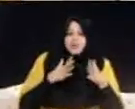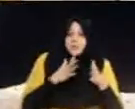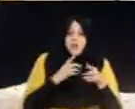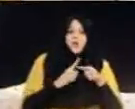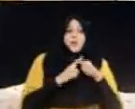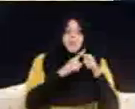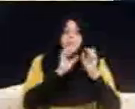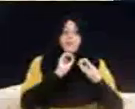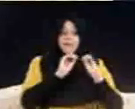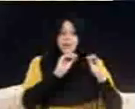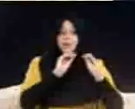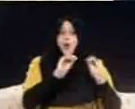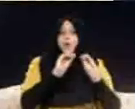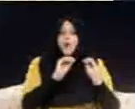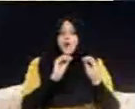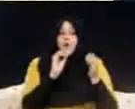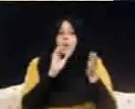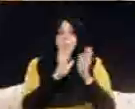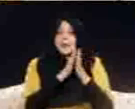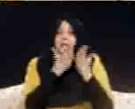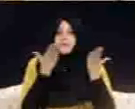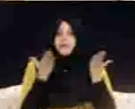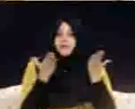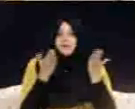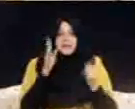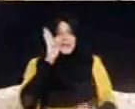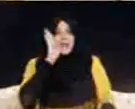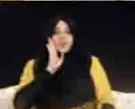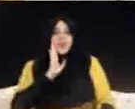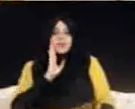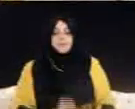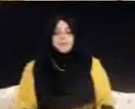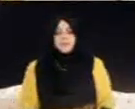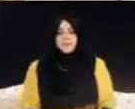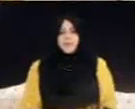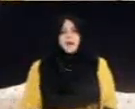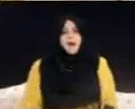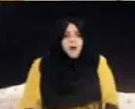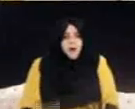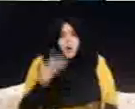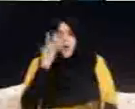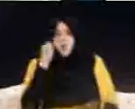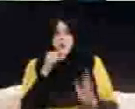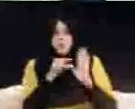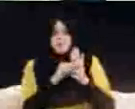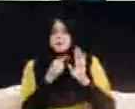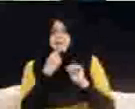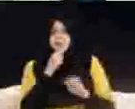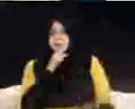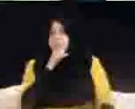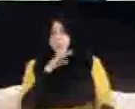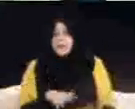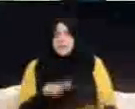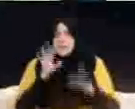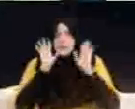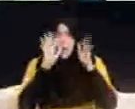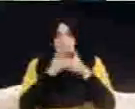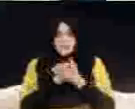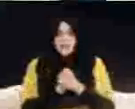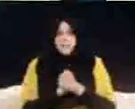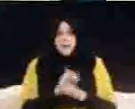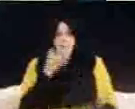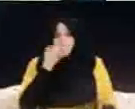ويعلمهم الكتاب والحكمة. نفهم من هذه الآية الكريمة بأن النبي عليه الصلاة والسلام يتلو